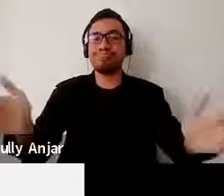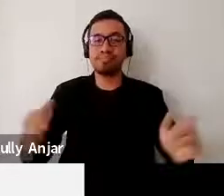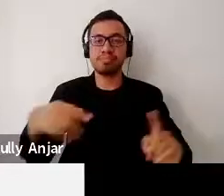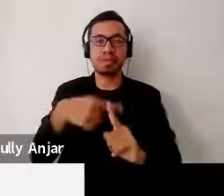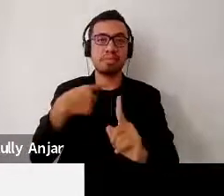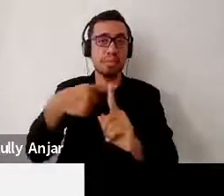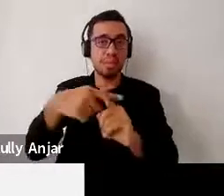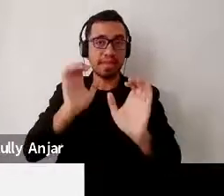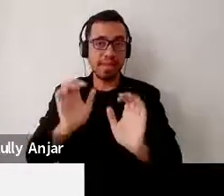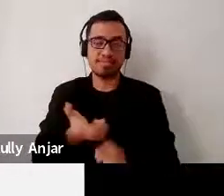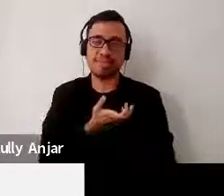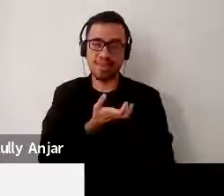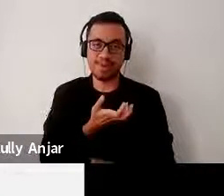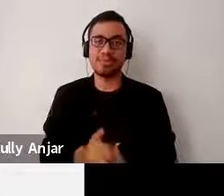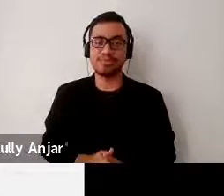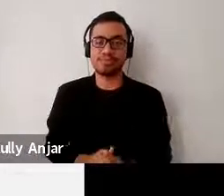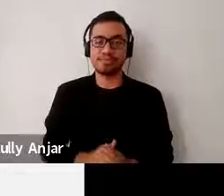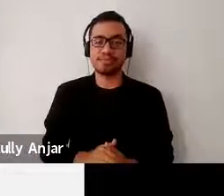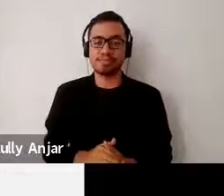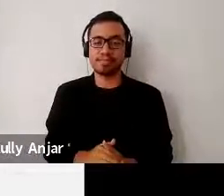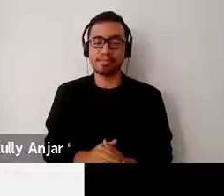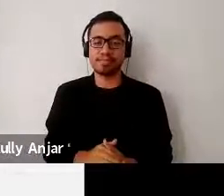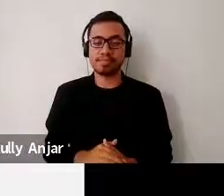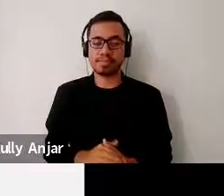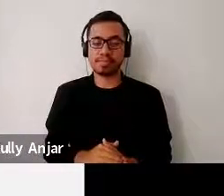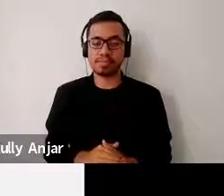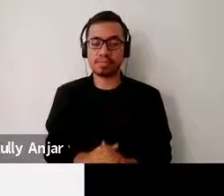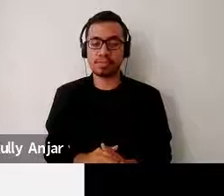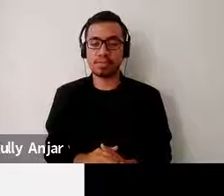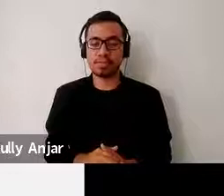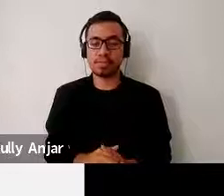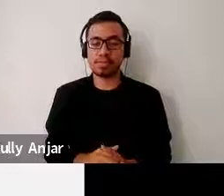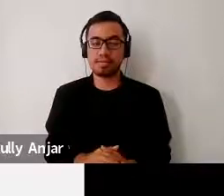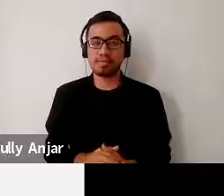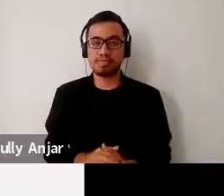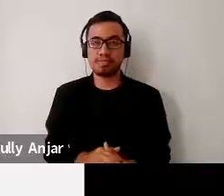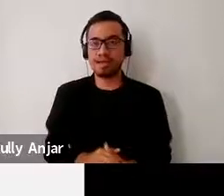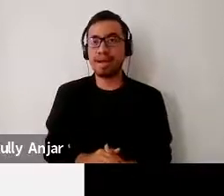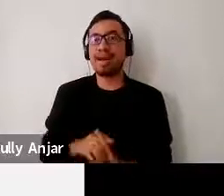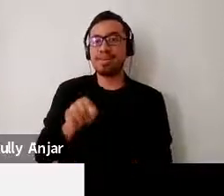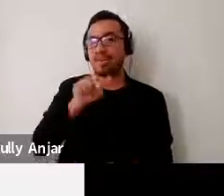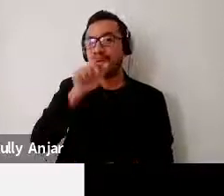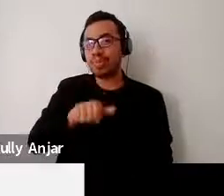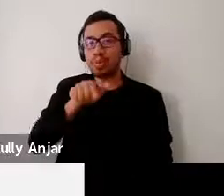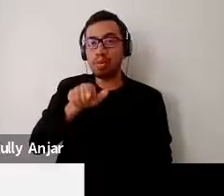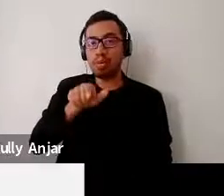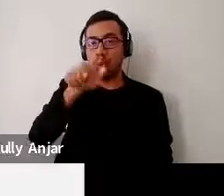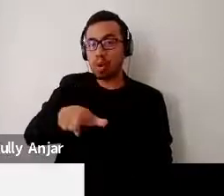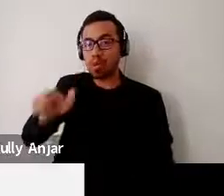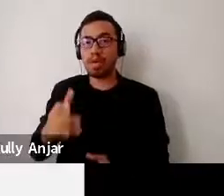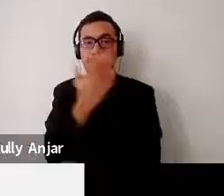memang selain memberikan manfaat bansos ini, memang kalau khusus untuk penyandang disabilitas ini harus secara